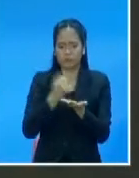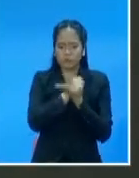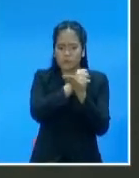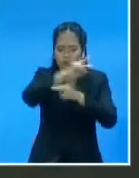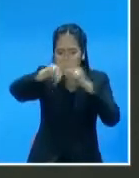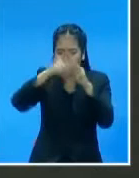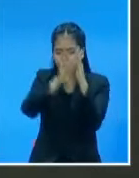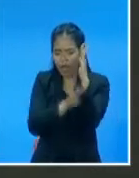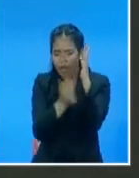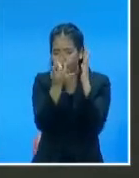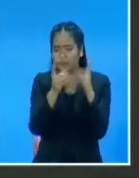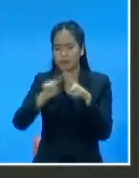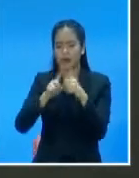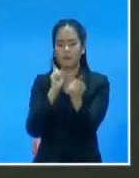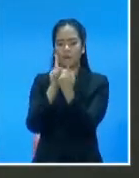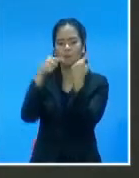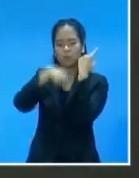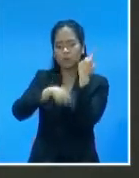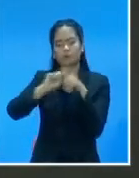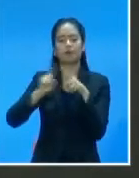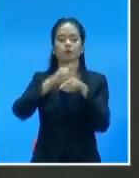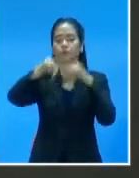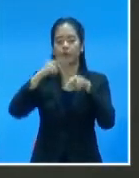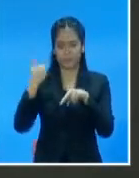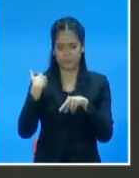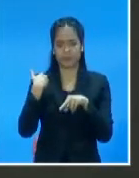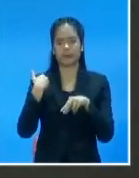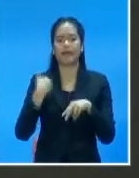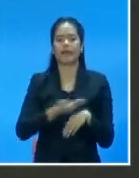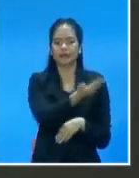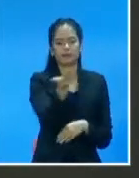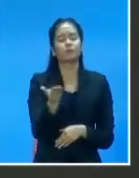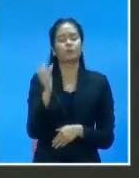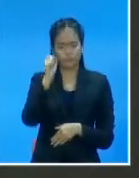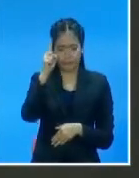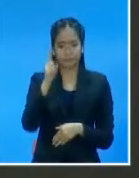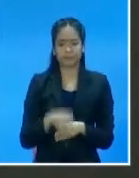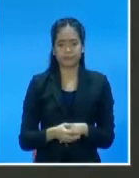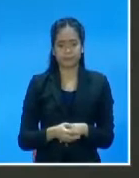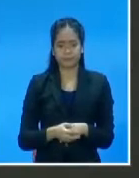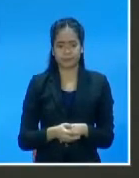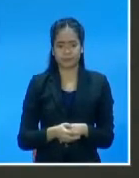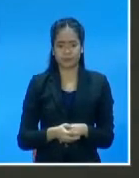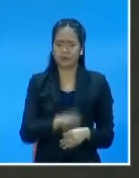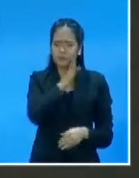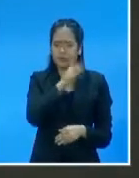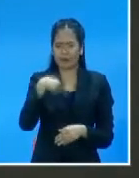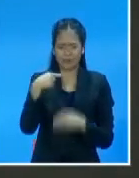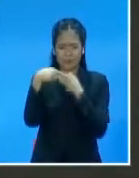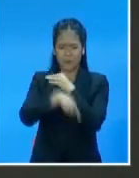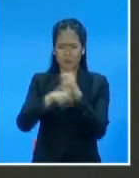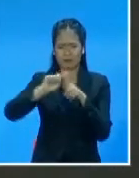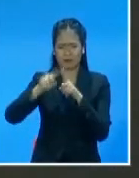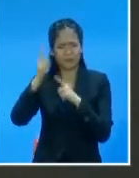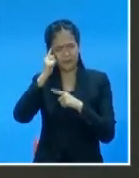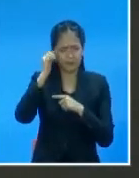เมื่อเขาตรวจสอบไม่พบก็ต้องทำได้นะครับขอให้เข้าใจตรงนี้ด้วยอย่าให้ไปเป็นให้ใครไปใช้ประโยชน์ในการบิดเบือนนะครับม